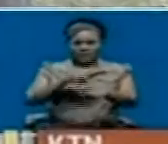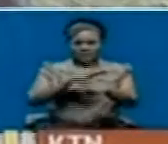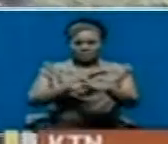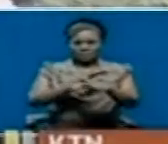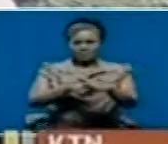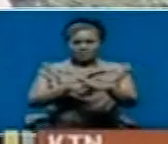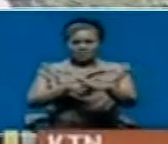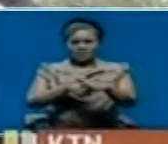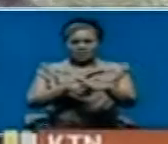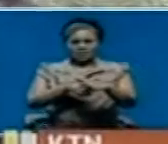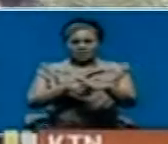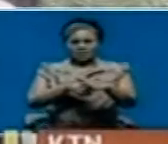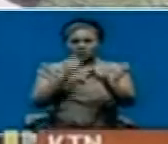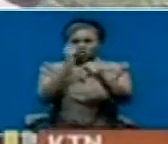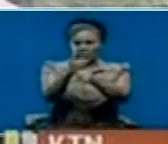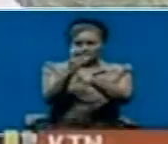saa sita.